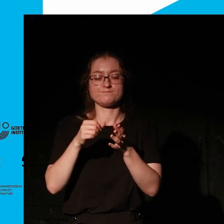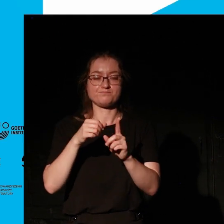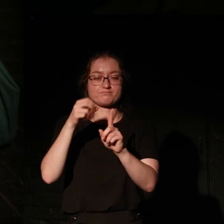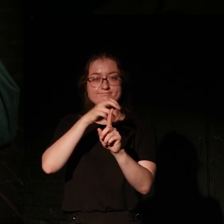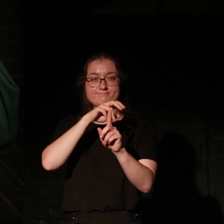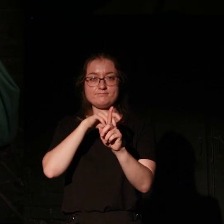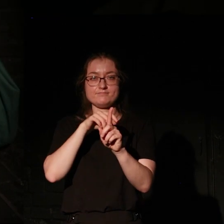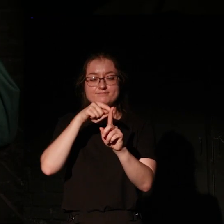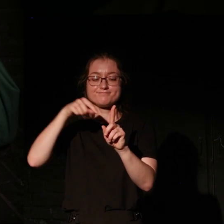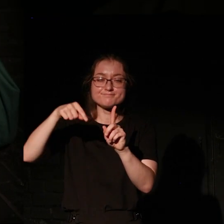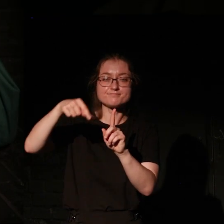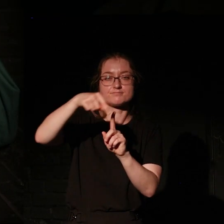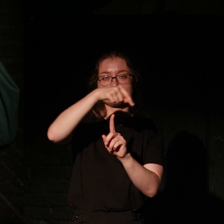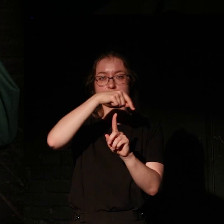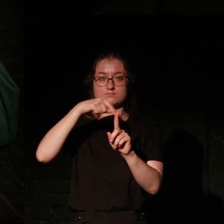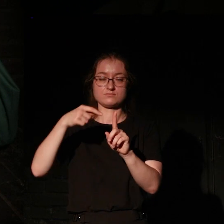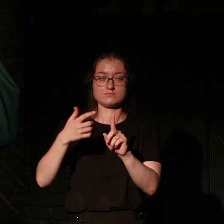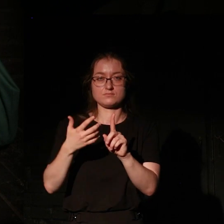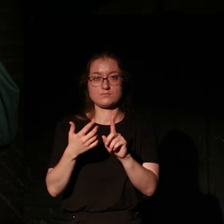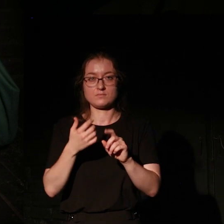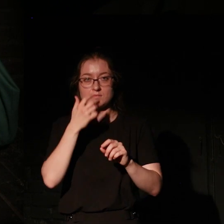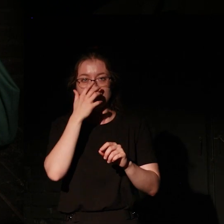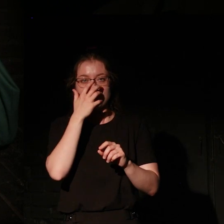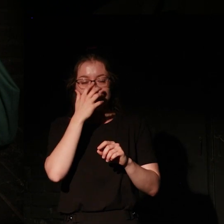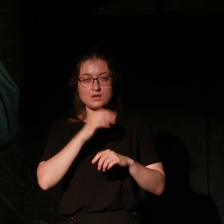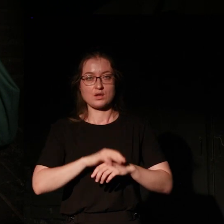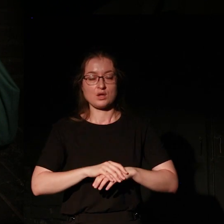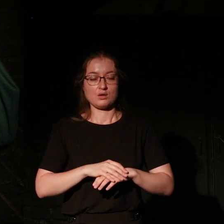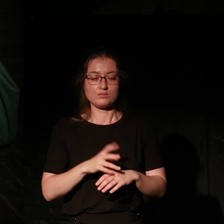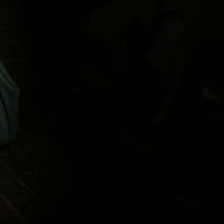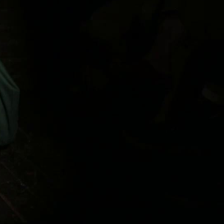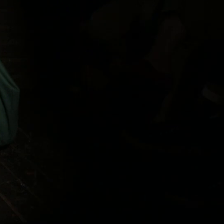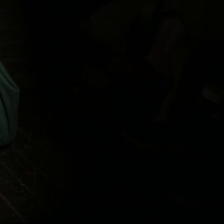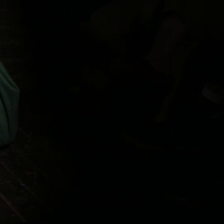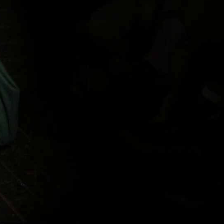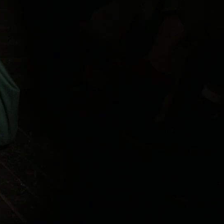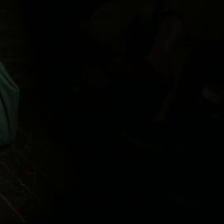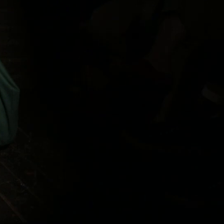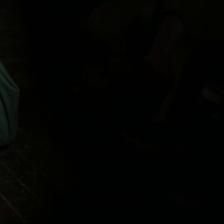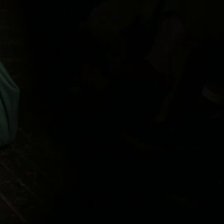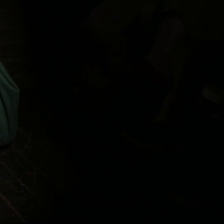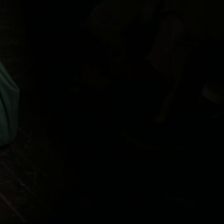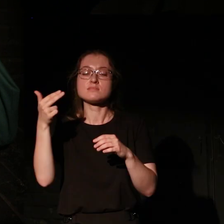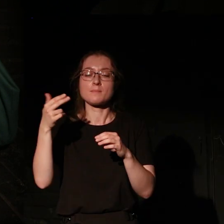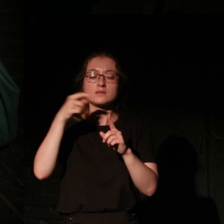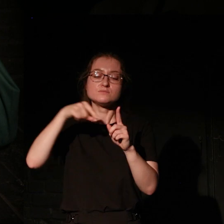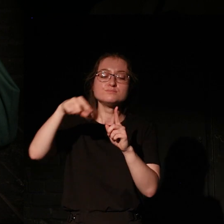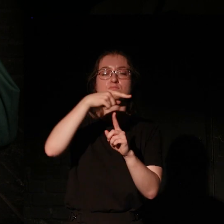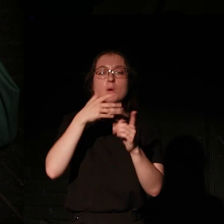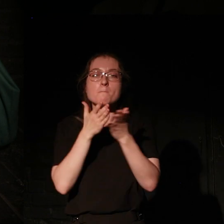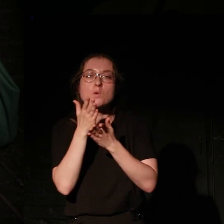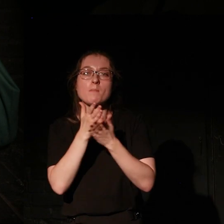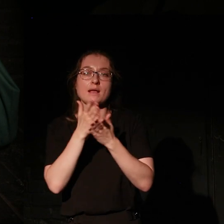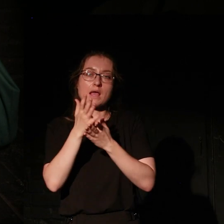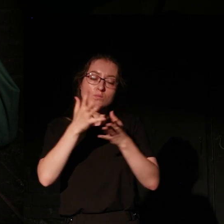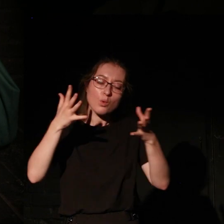to sedno było wyeksponowane i potem są elementy właśnie odchodzące od tego sedna. I powiem,